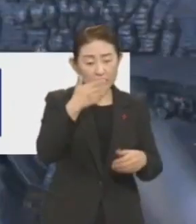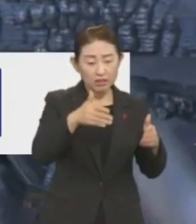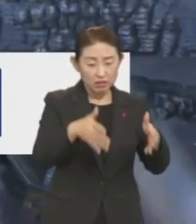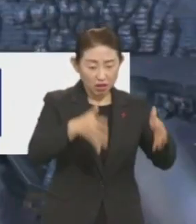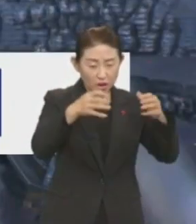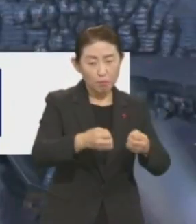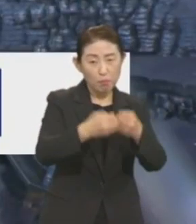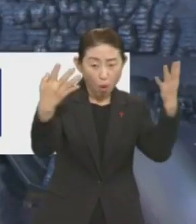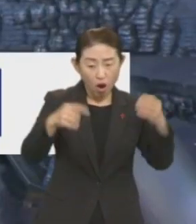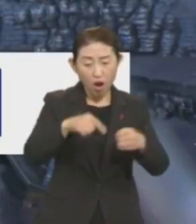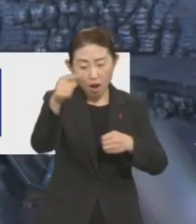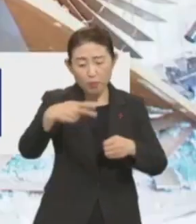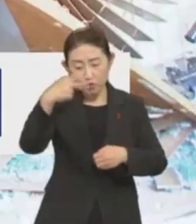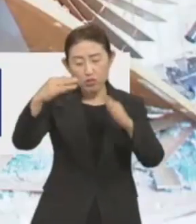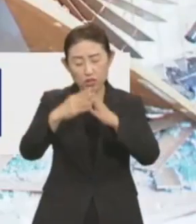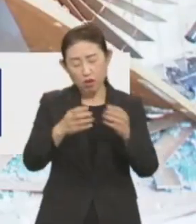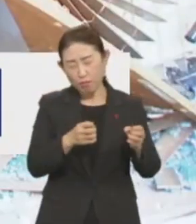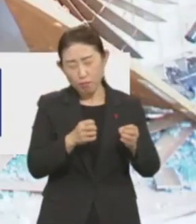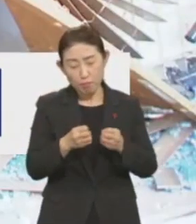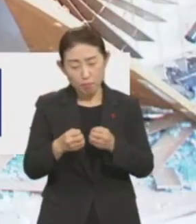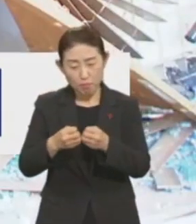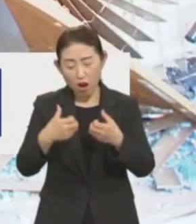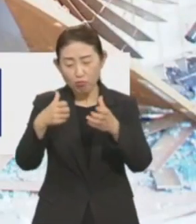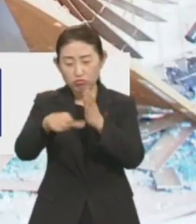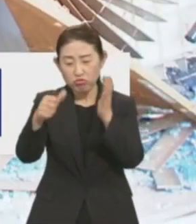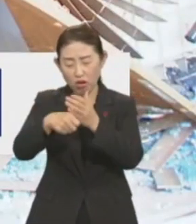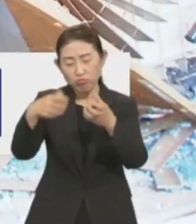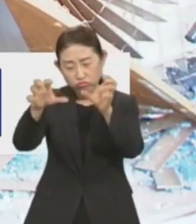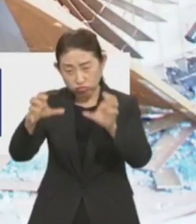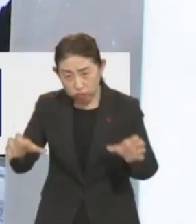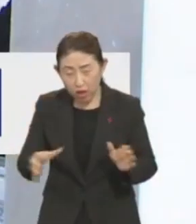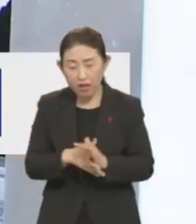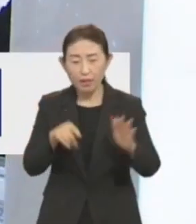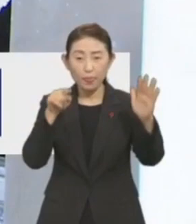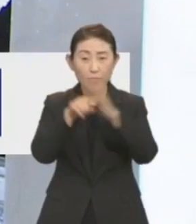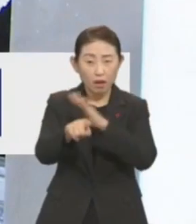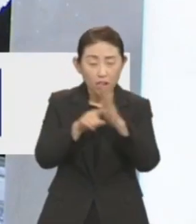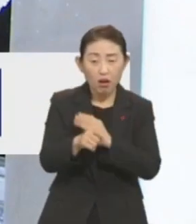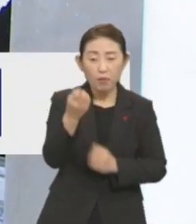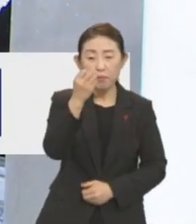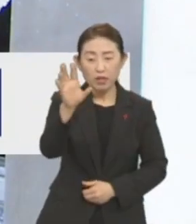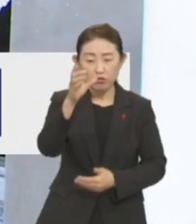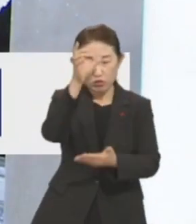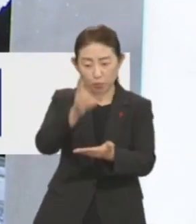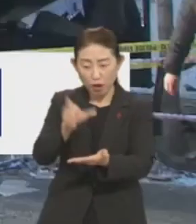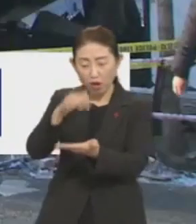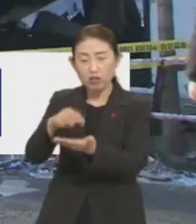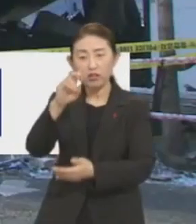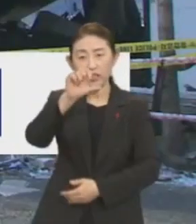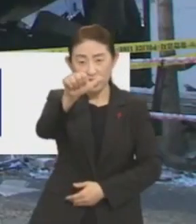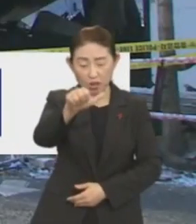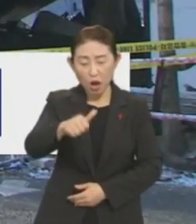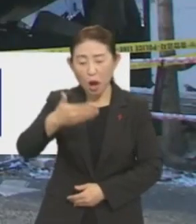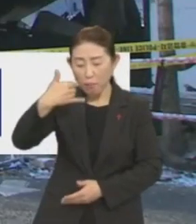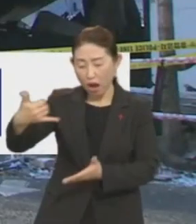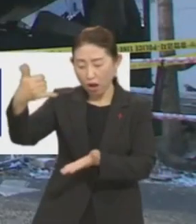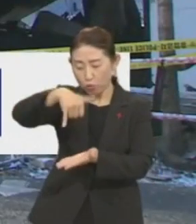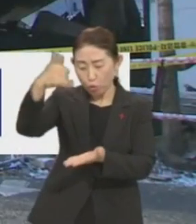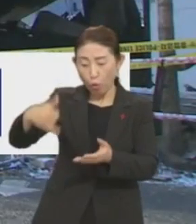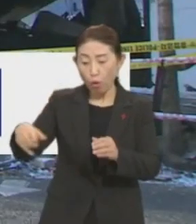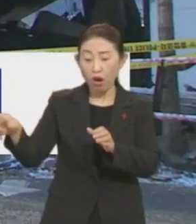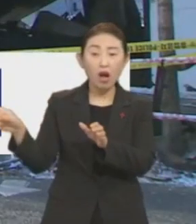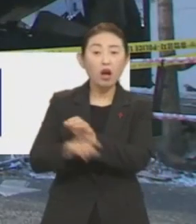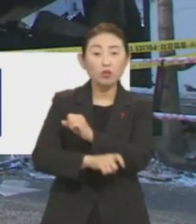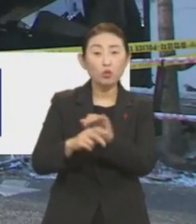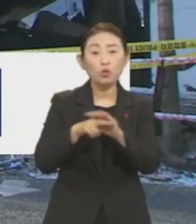출입문과 유리창이 파손돼 휴업 중이던 피해 주점에 들어가 맥주 15 병과 업소용 밥솥 등을 훔쳐 달아난